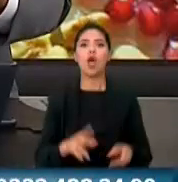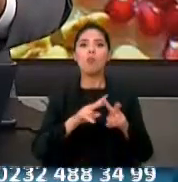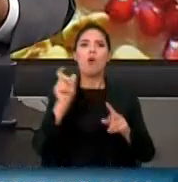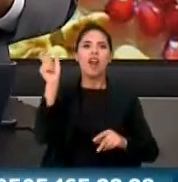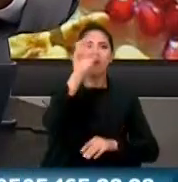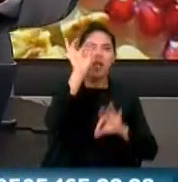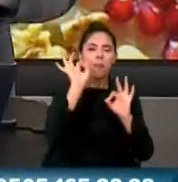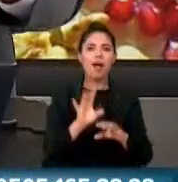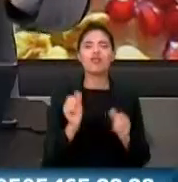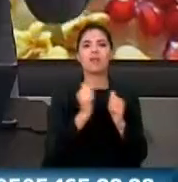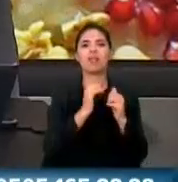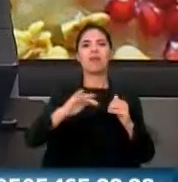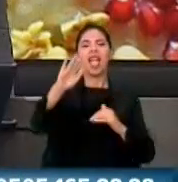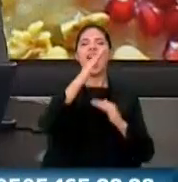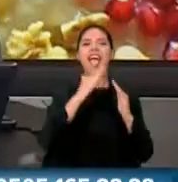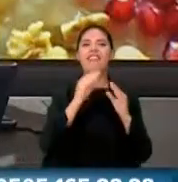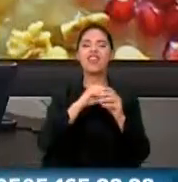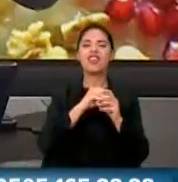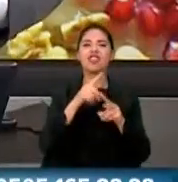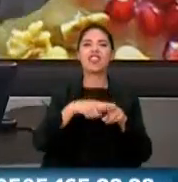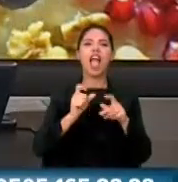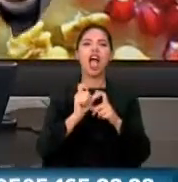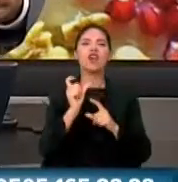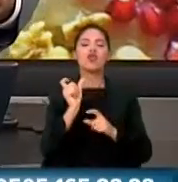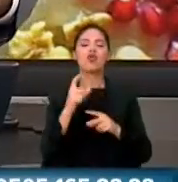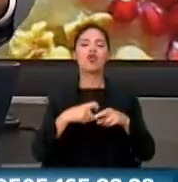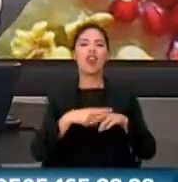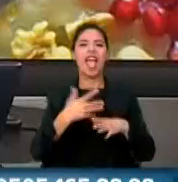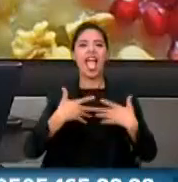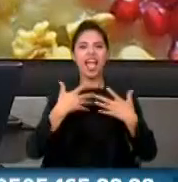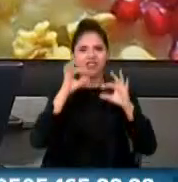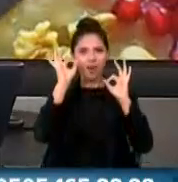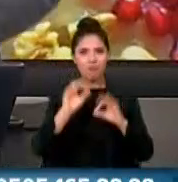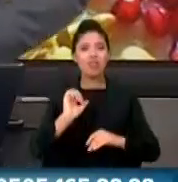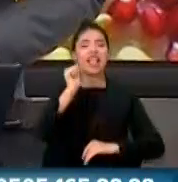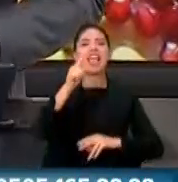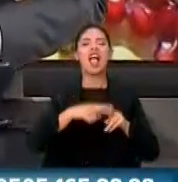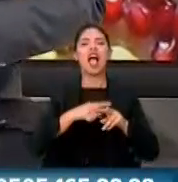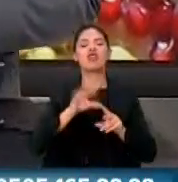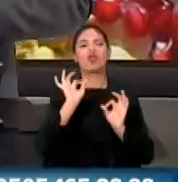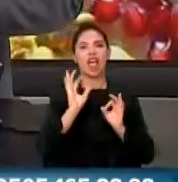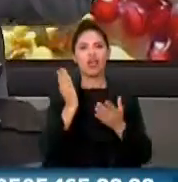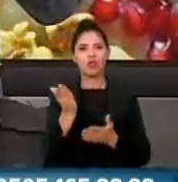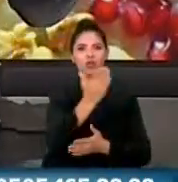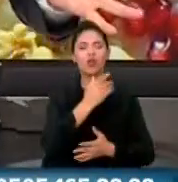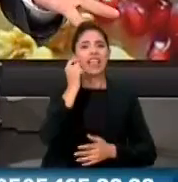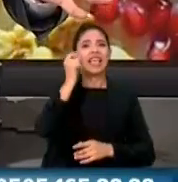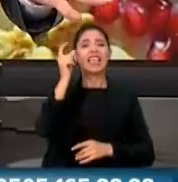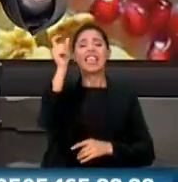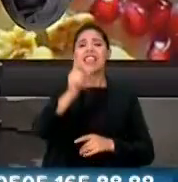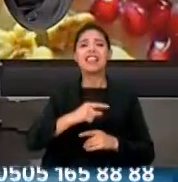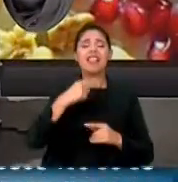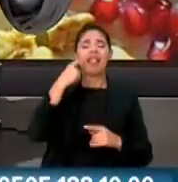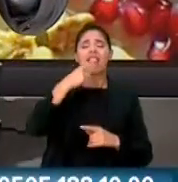Muharrem ayının başlamasıyla birlikte birçok evde aşure için harekete geçildi. Yarın da aşure günü. İnsanlık tarihin köklerine